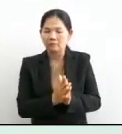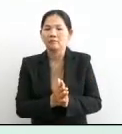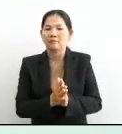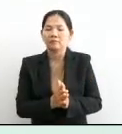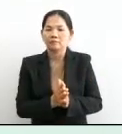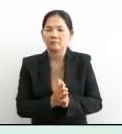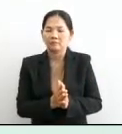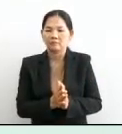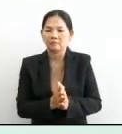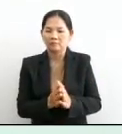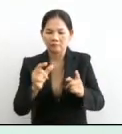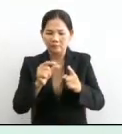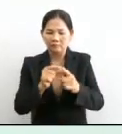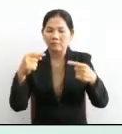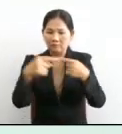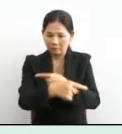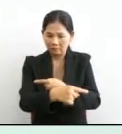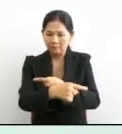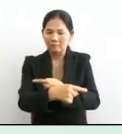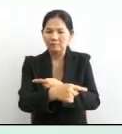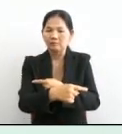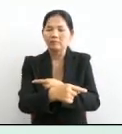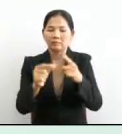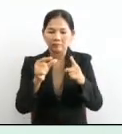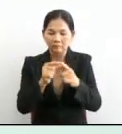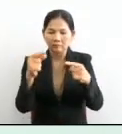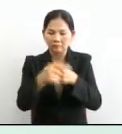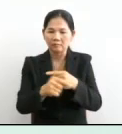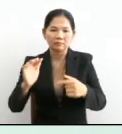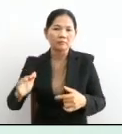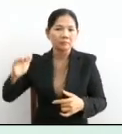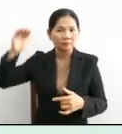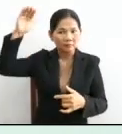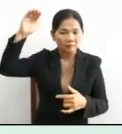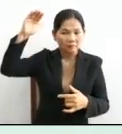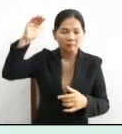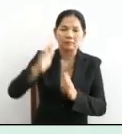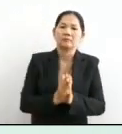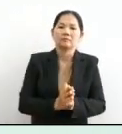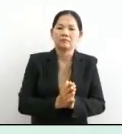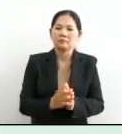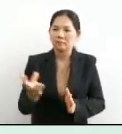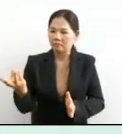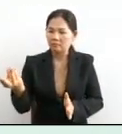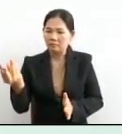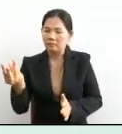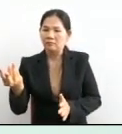chó rộ bác lệ sát nâng bía của chấm nồi